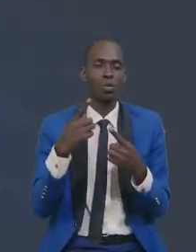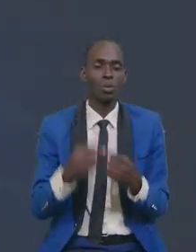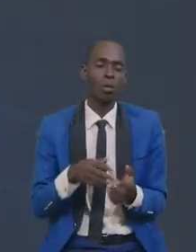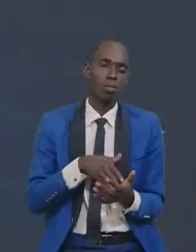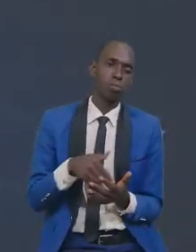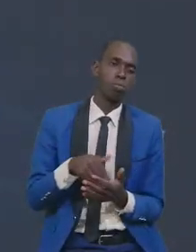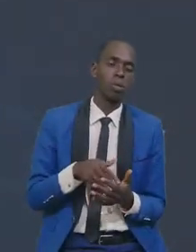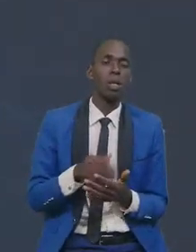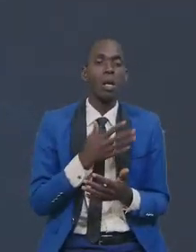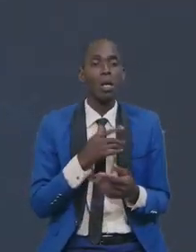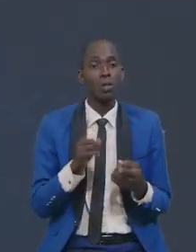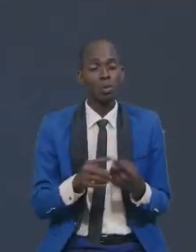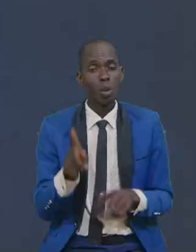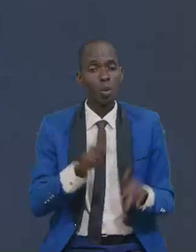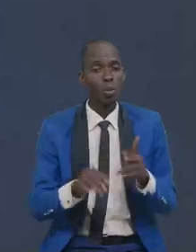à celui qui est fatigué.